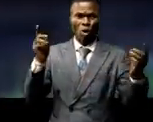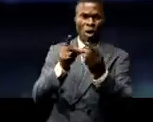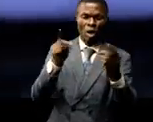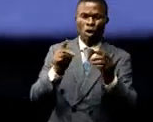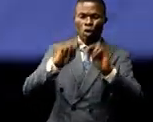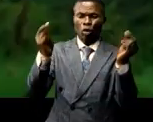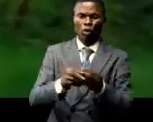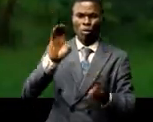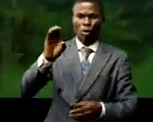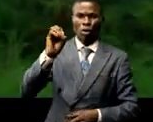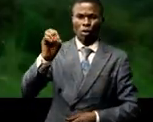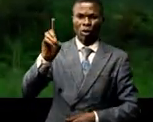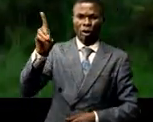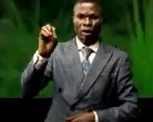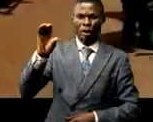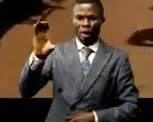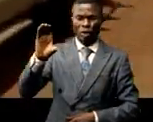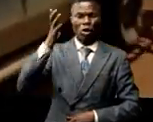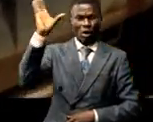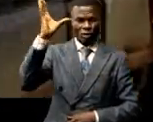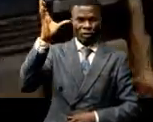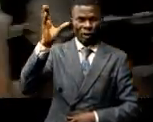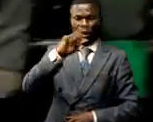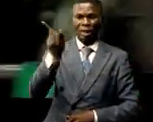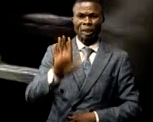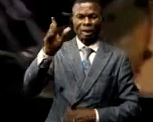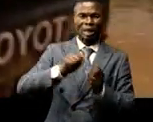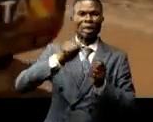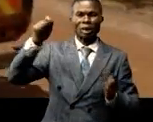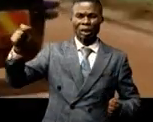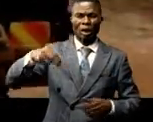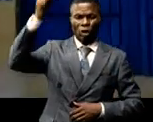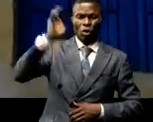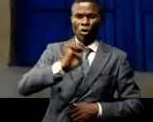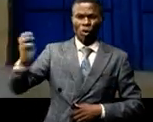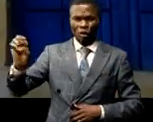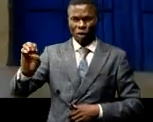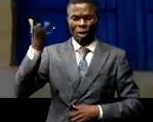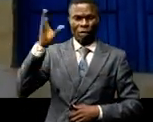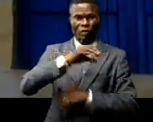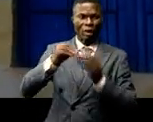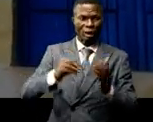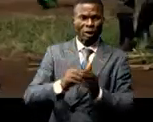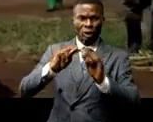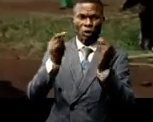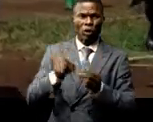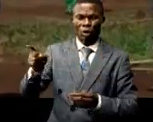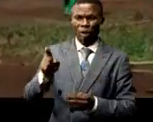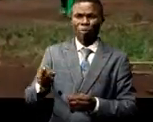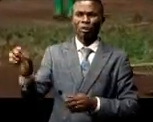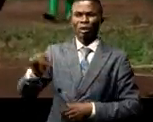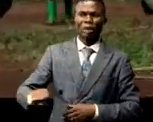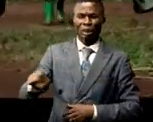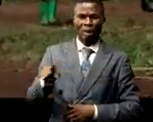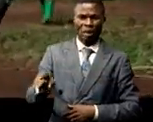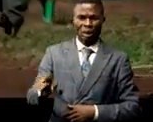Codeco aux environs du village Ala, situé à 35 km au nord-est de Djougou Centre, groupement de Djouna, secteur Walendupiti,